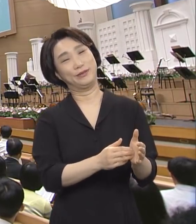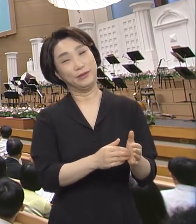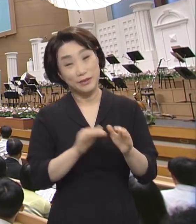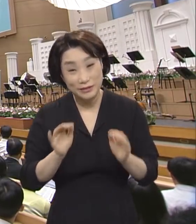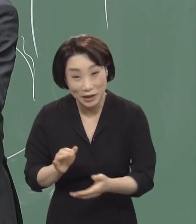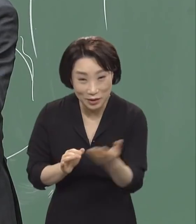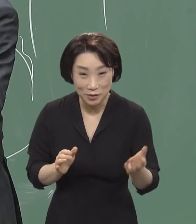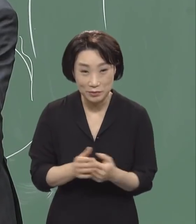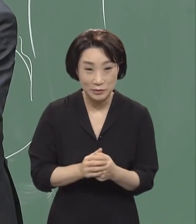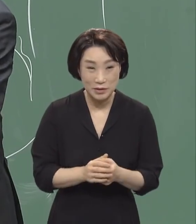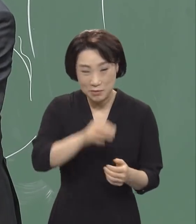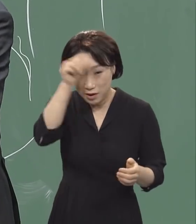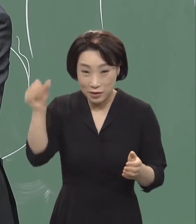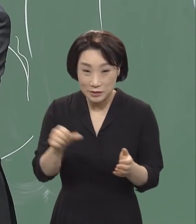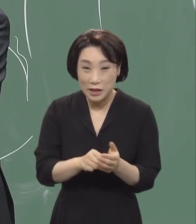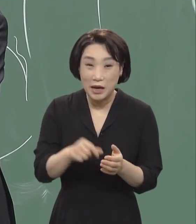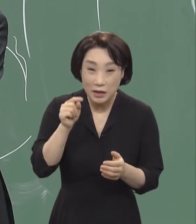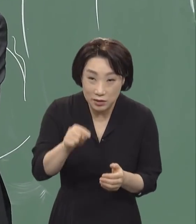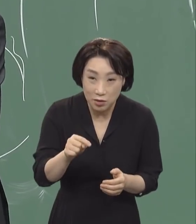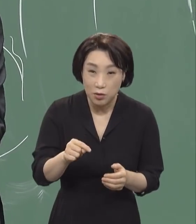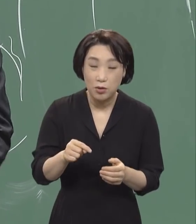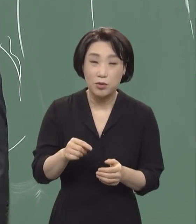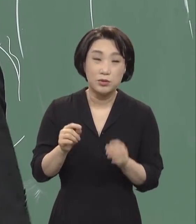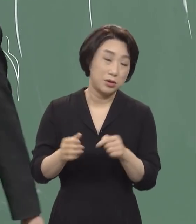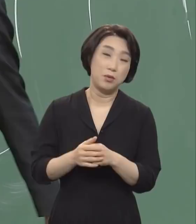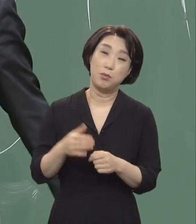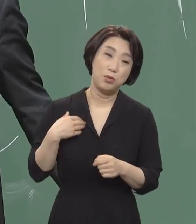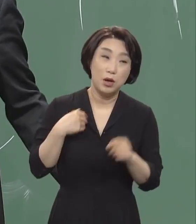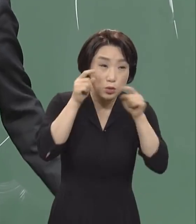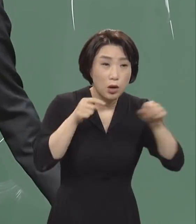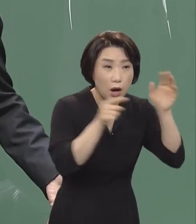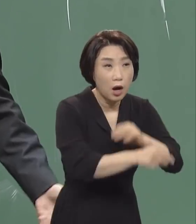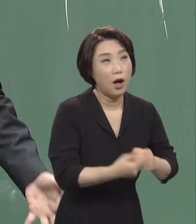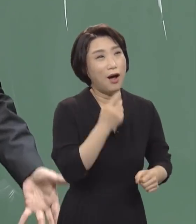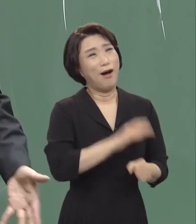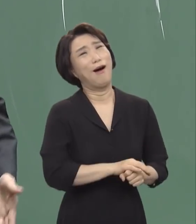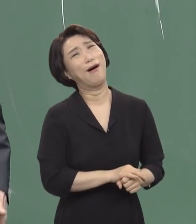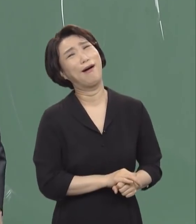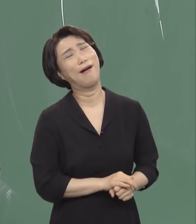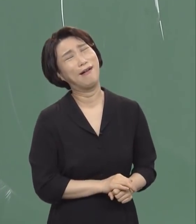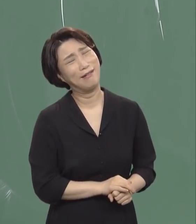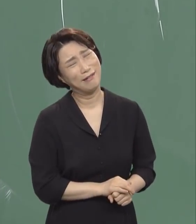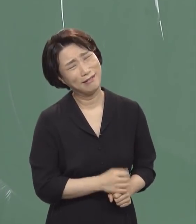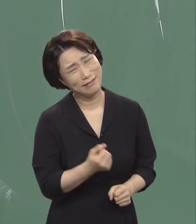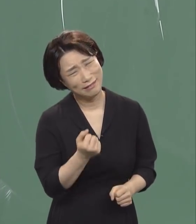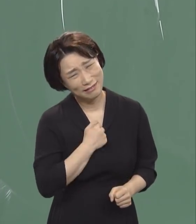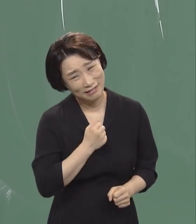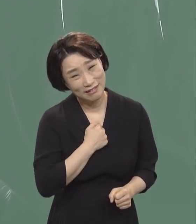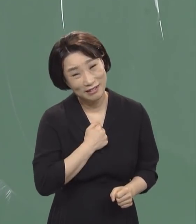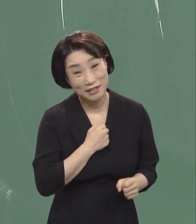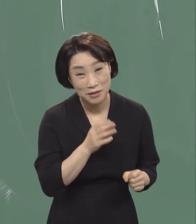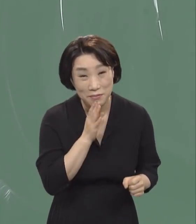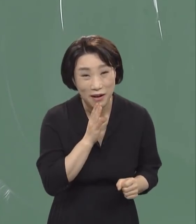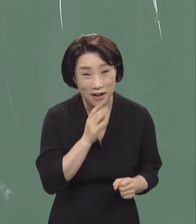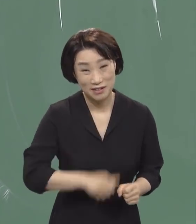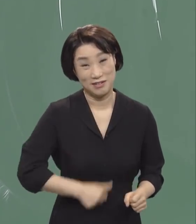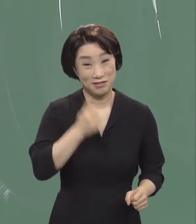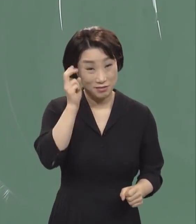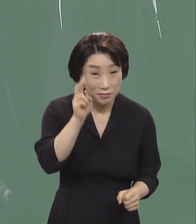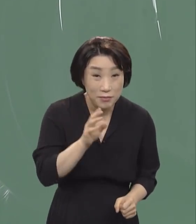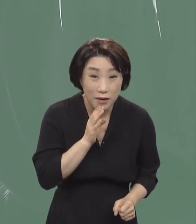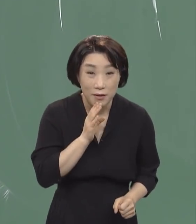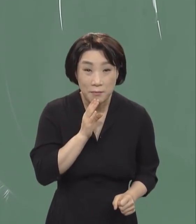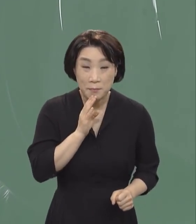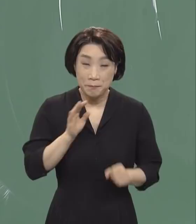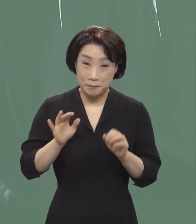평생에 요구할 수 없어서 지옥 간다면 얼마나 지옥 가서 억울하고 속상하고 폭락했느냐 그